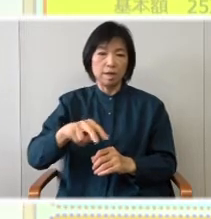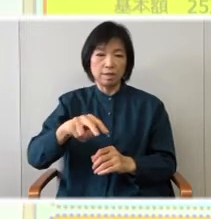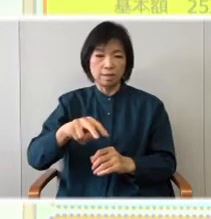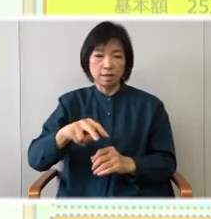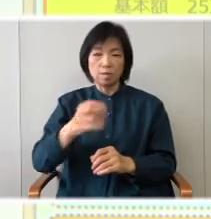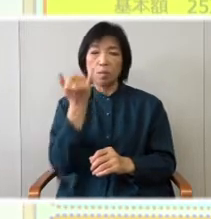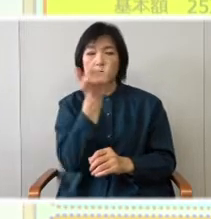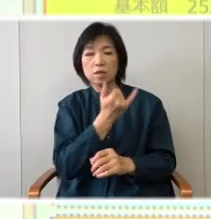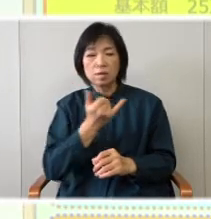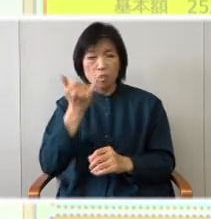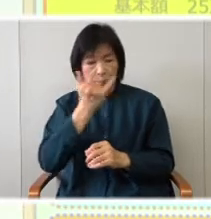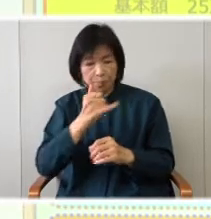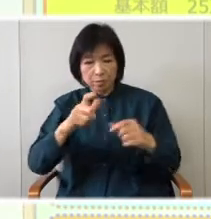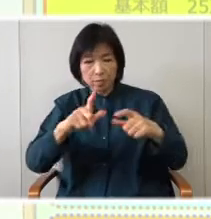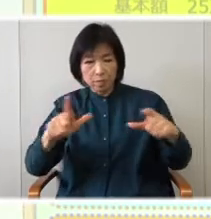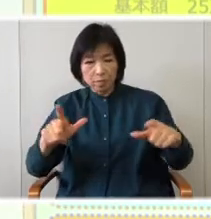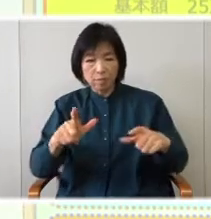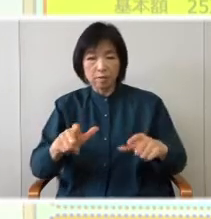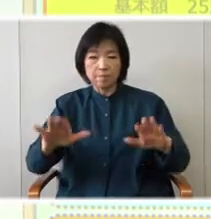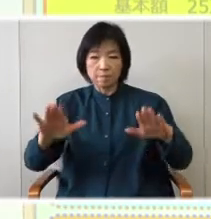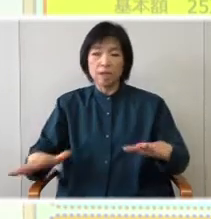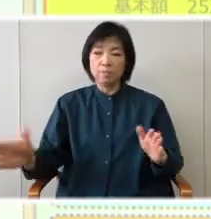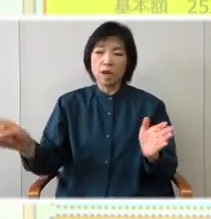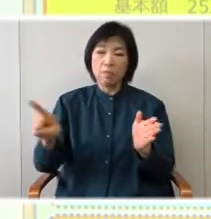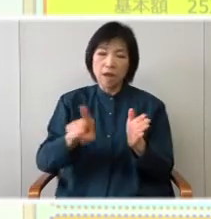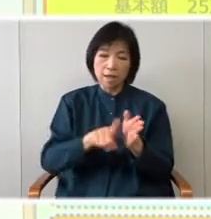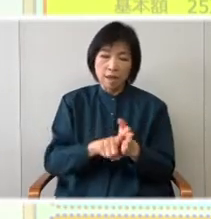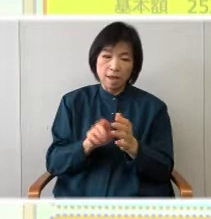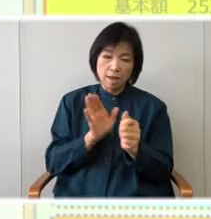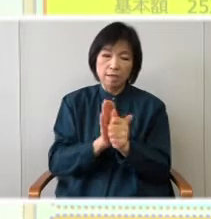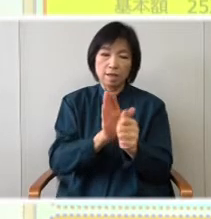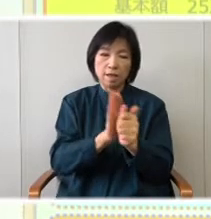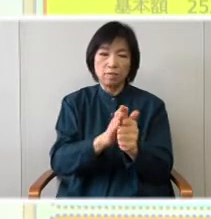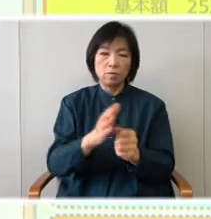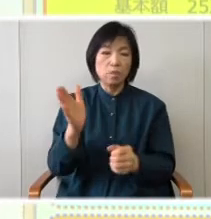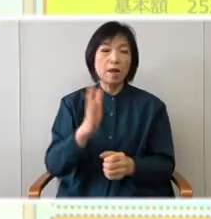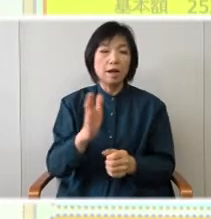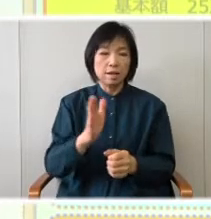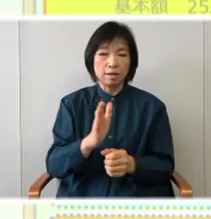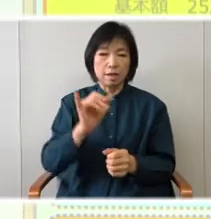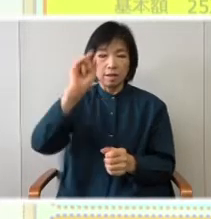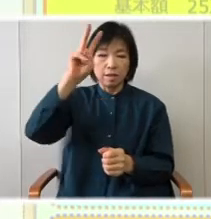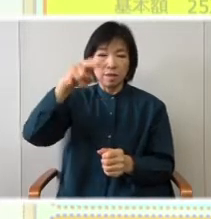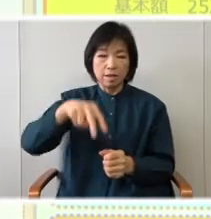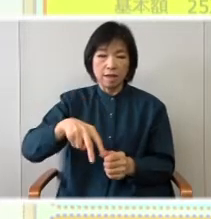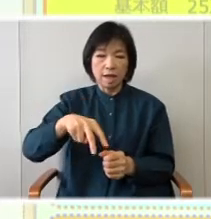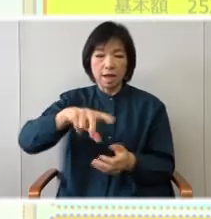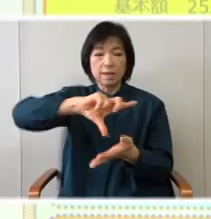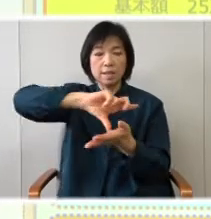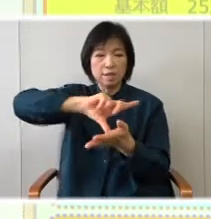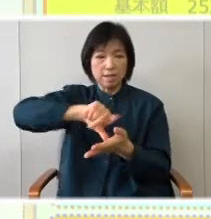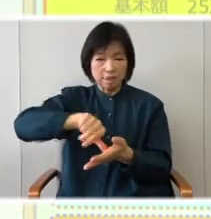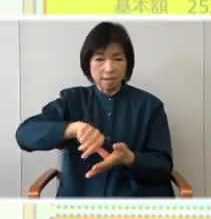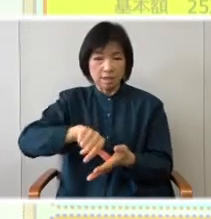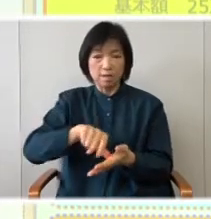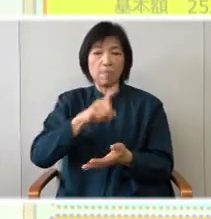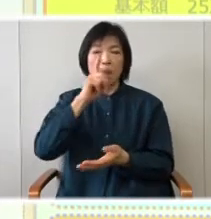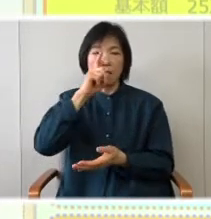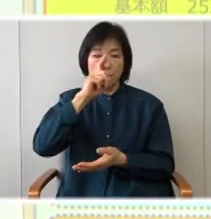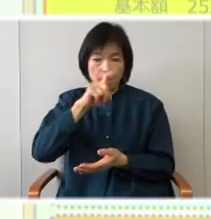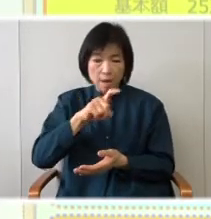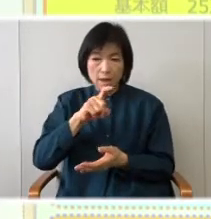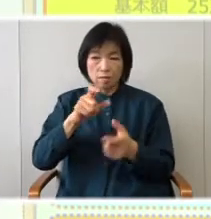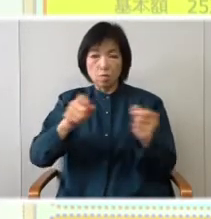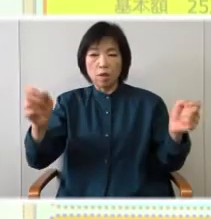で、これまで支援策のなかった伊那地域、旧長谷村